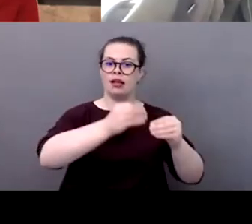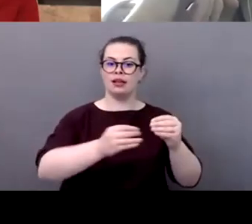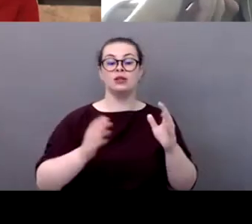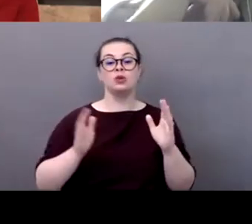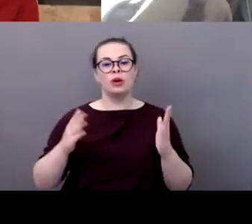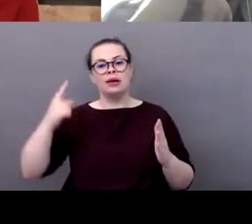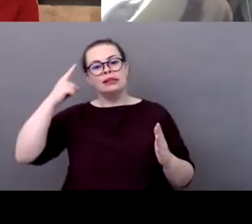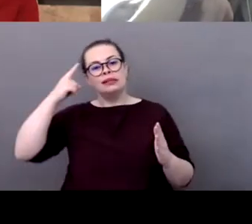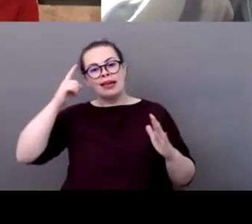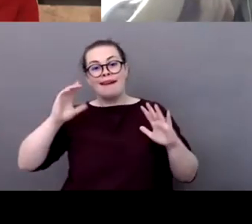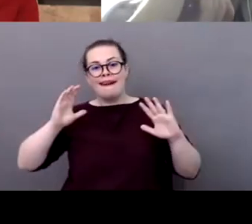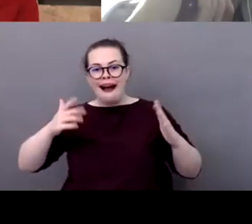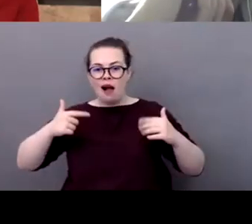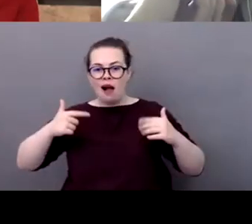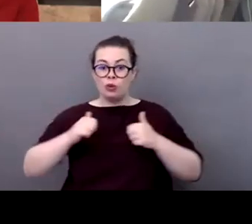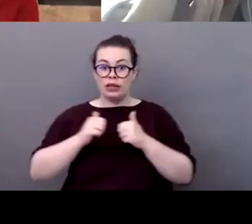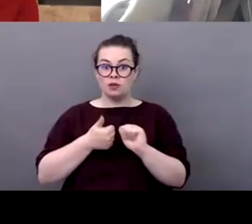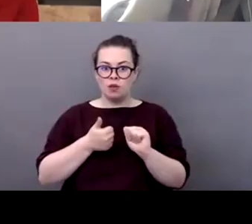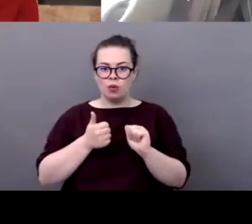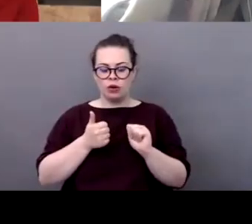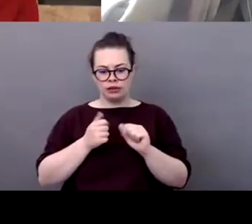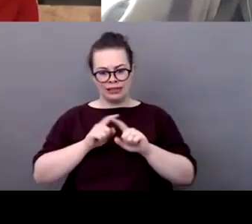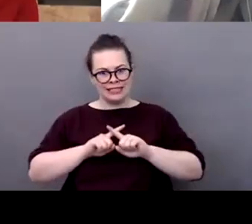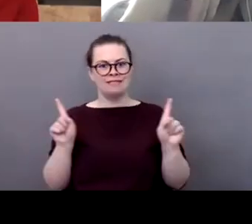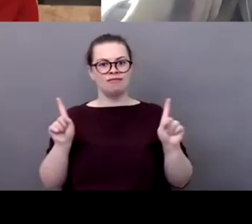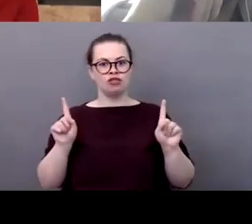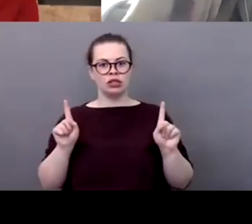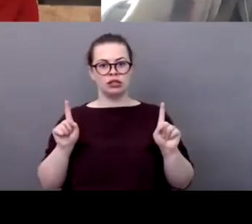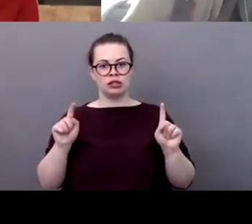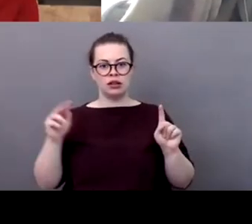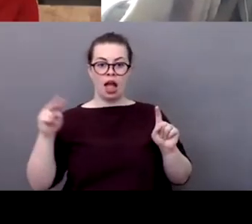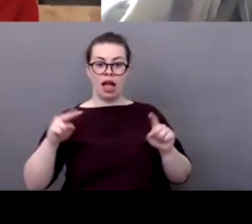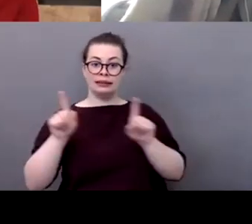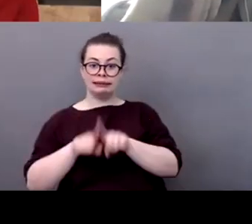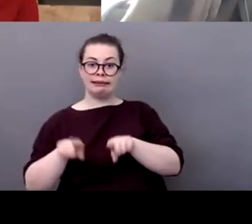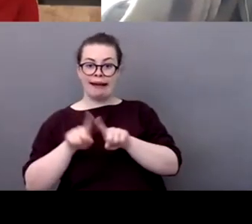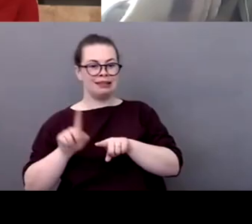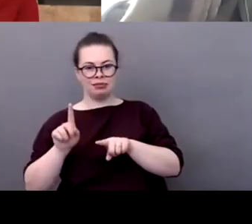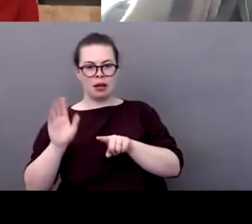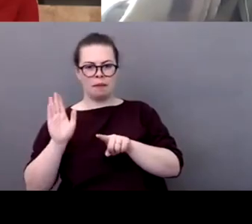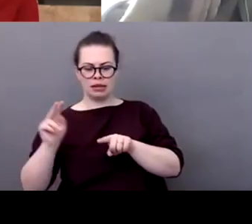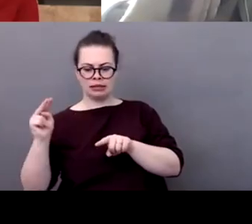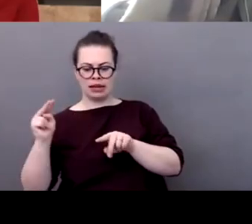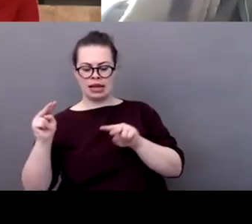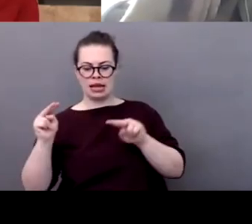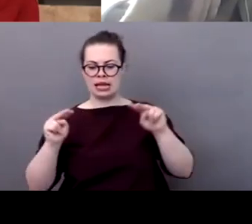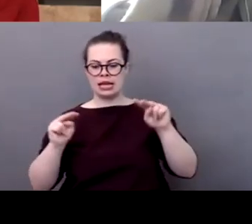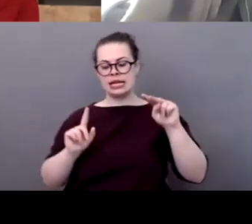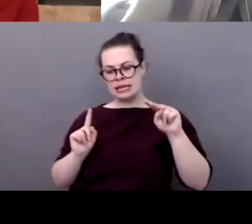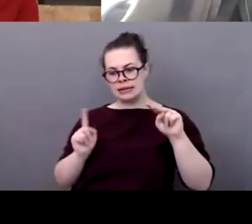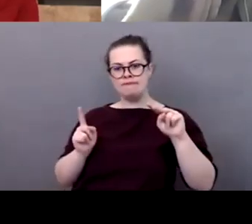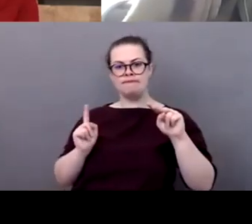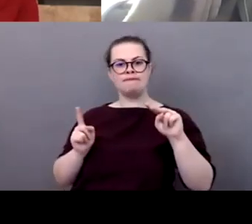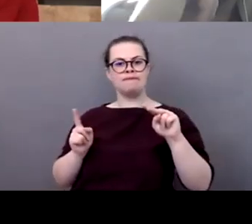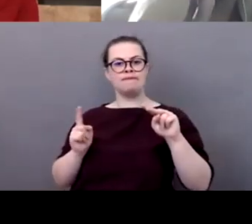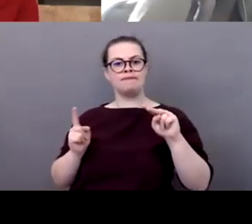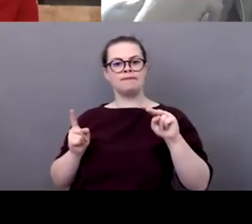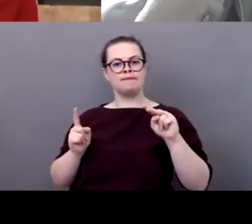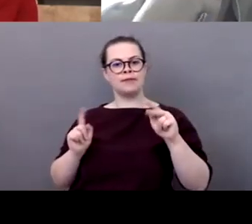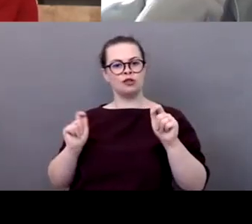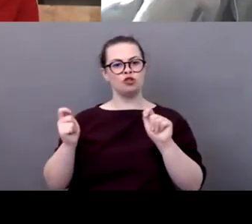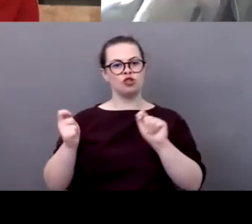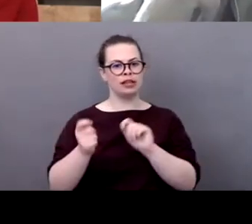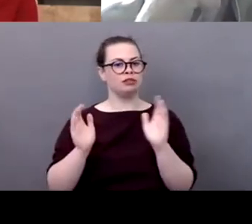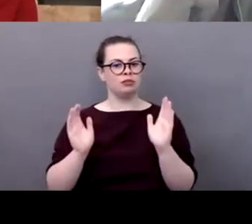dirais que c'est naissant parce que la nécessité fait loi, parce que les choses progressent. Et probablement qu'aujourd'hui, dans l'image qu'un club sportif